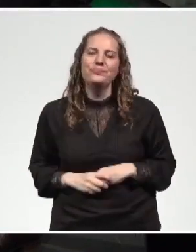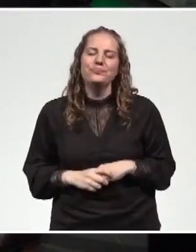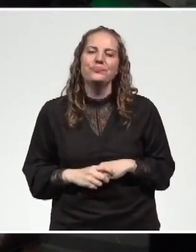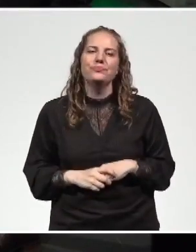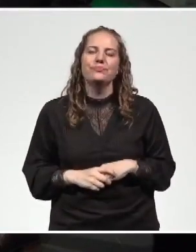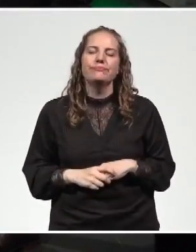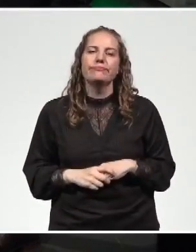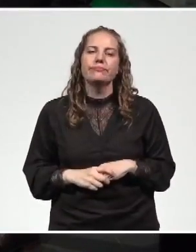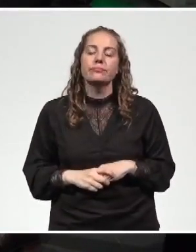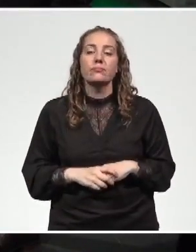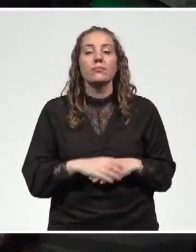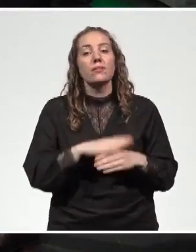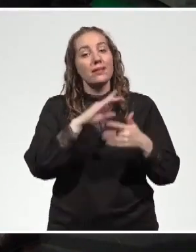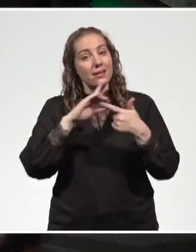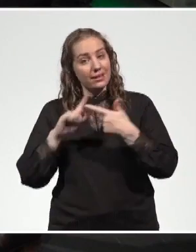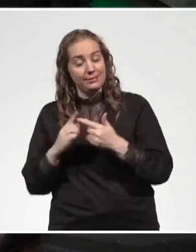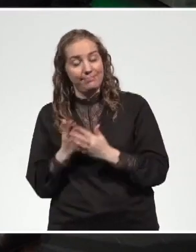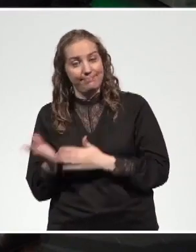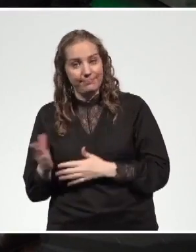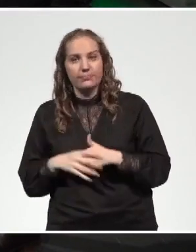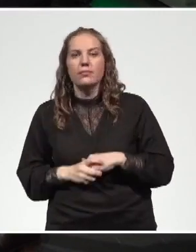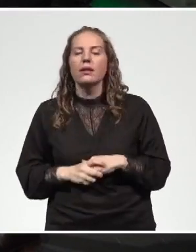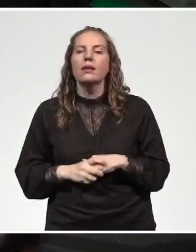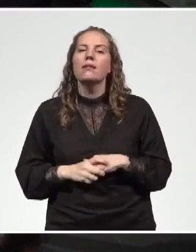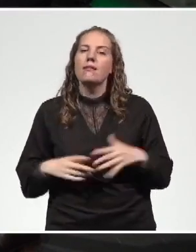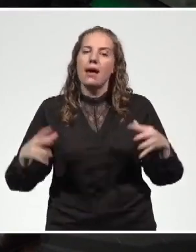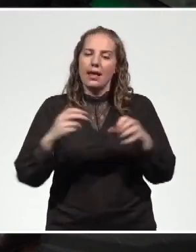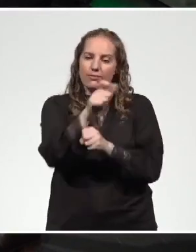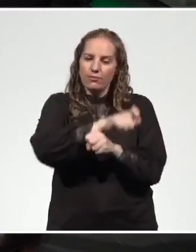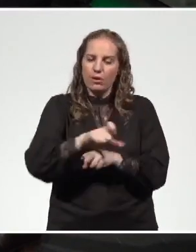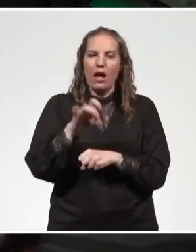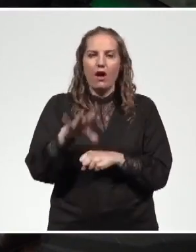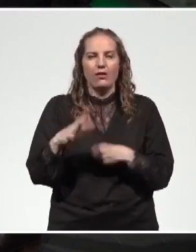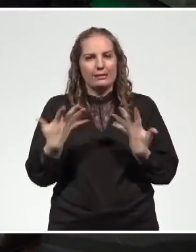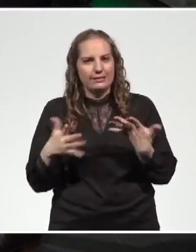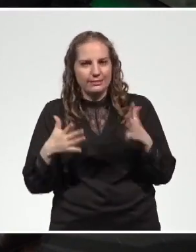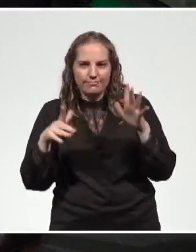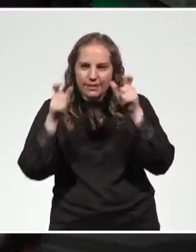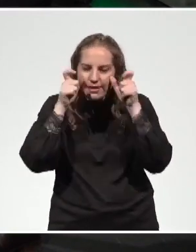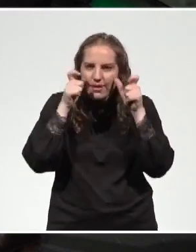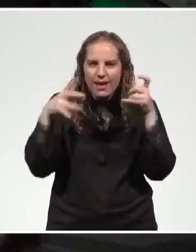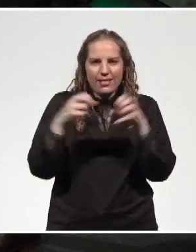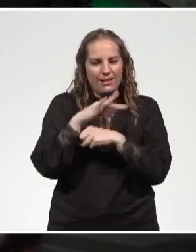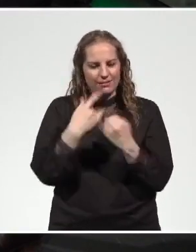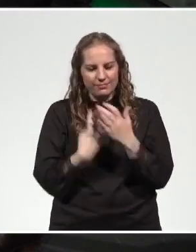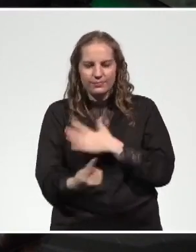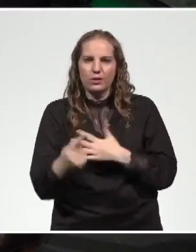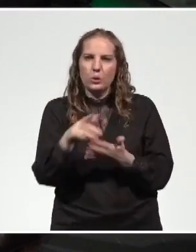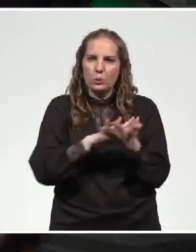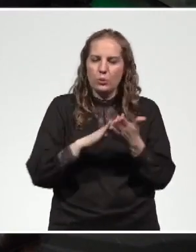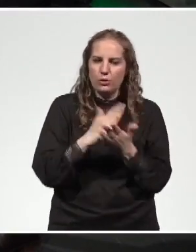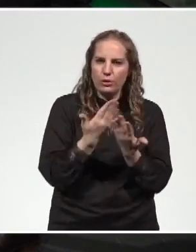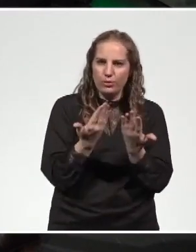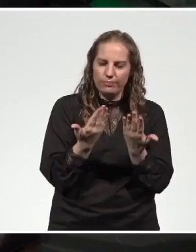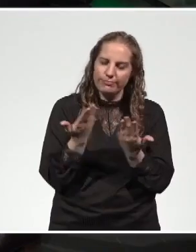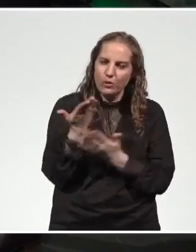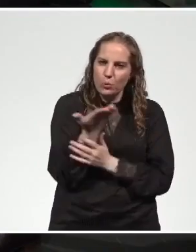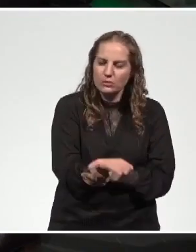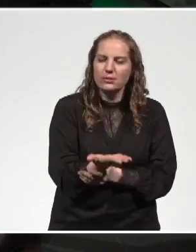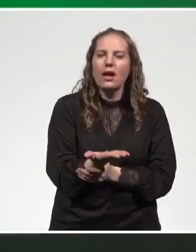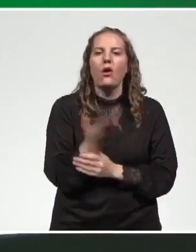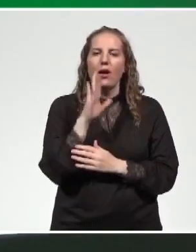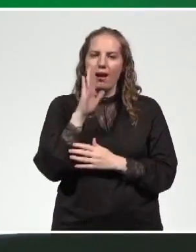En yfir öðru, við viljum tryggja aðkomu allra, tryggja öllum aðganga grunnþjónustunni og þak yfir höfuðið.